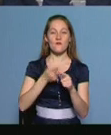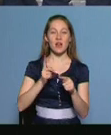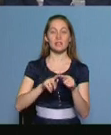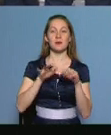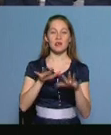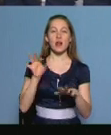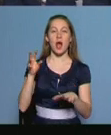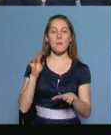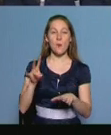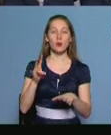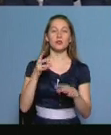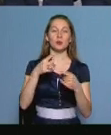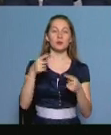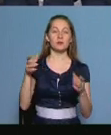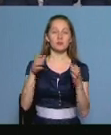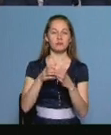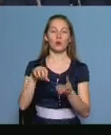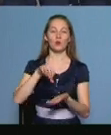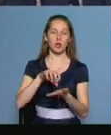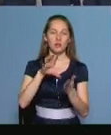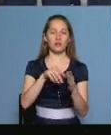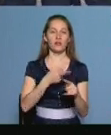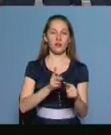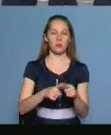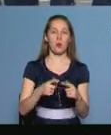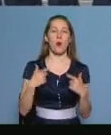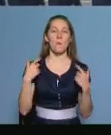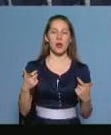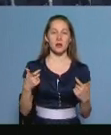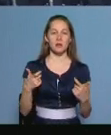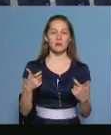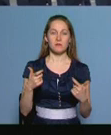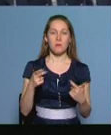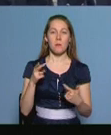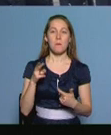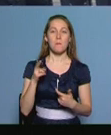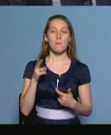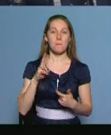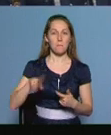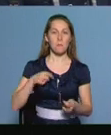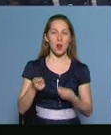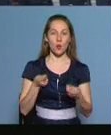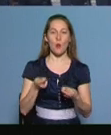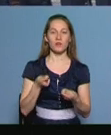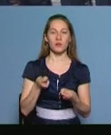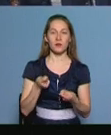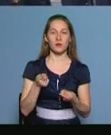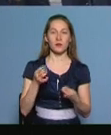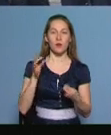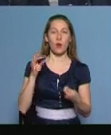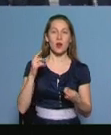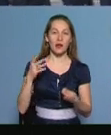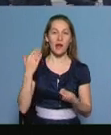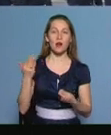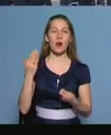ОМОН, и СОБР, значит, в частности, допустим, командир ОМОНа, полковник Матвеев Олег Дмитриевич. Вот,